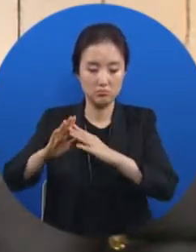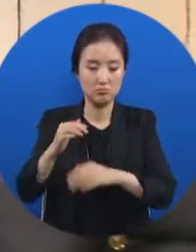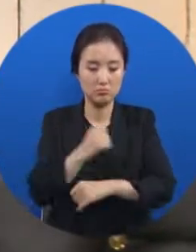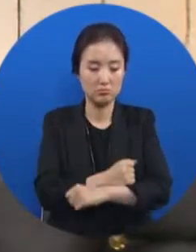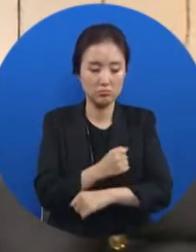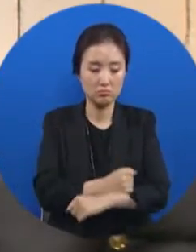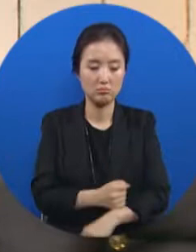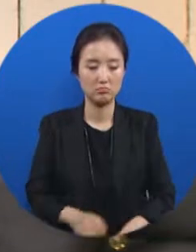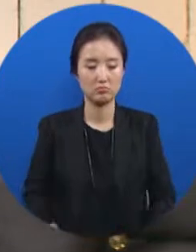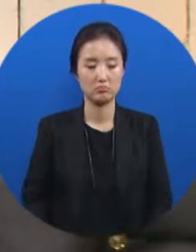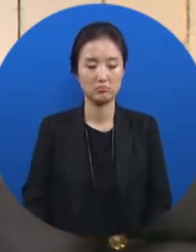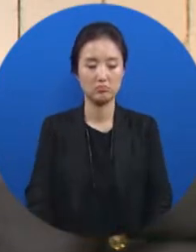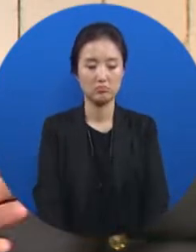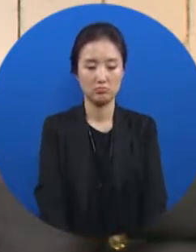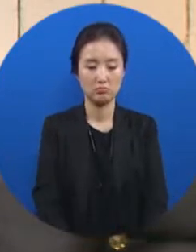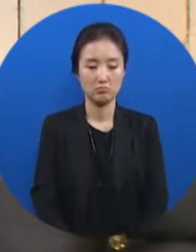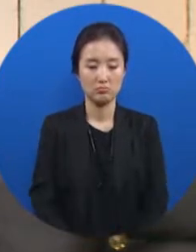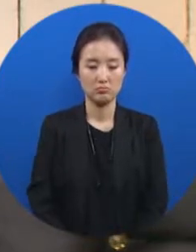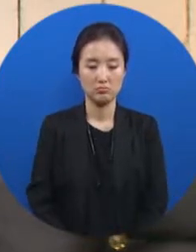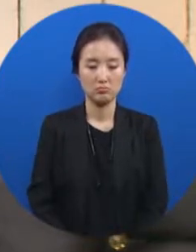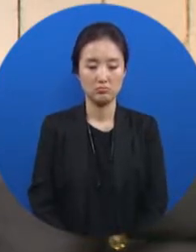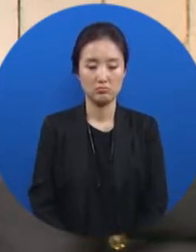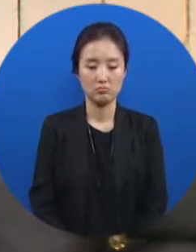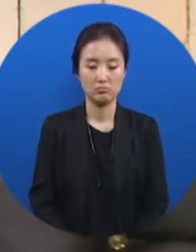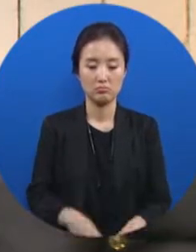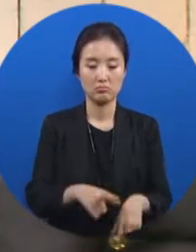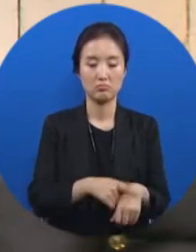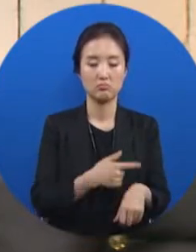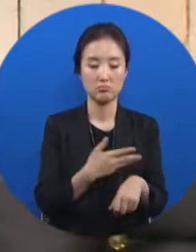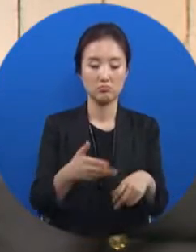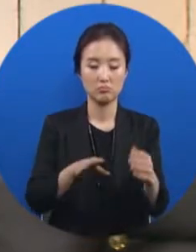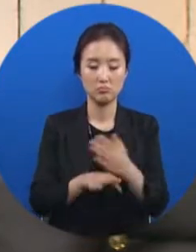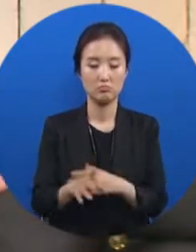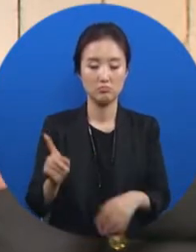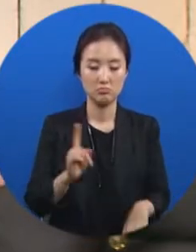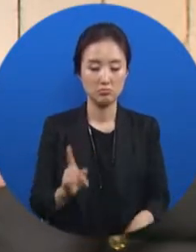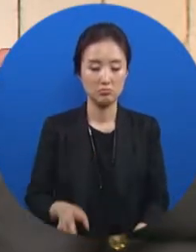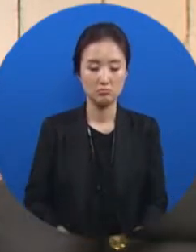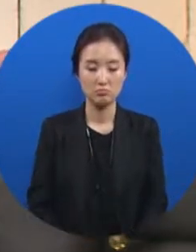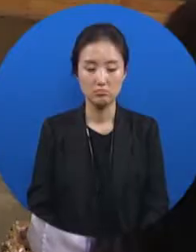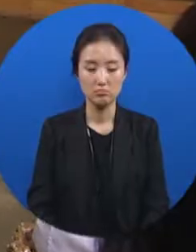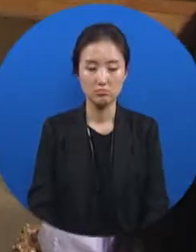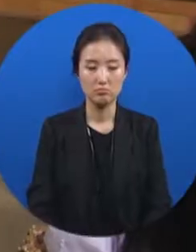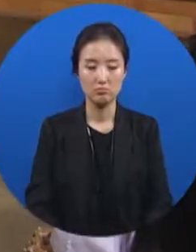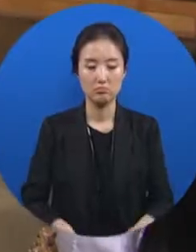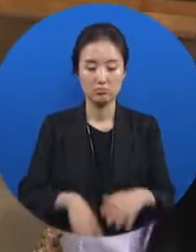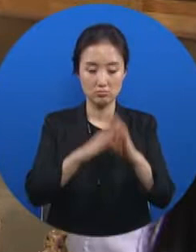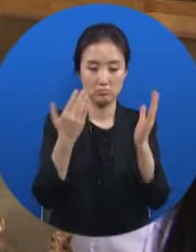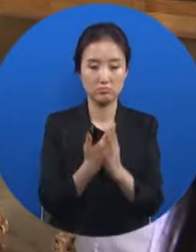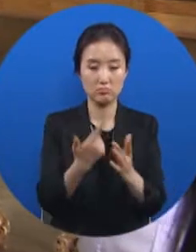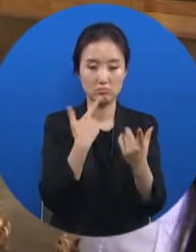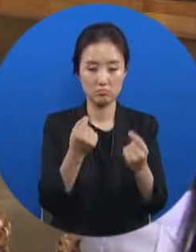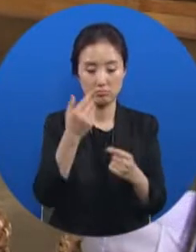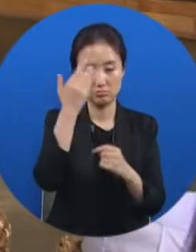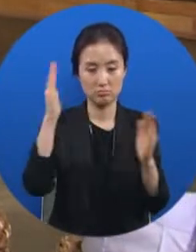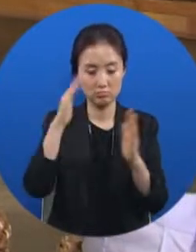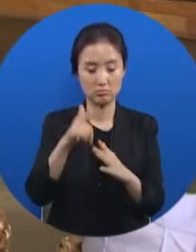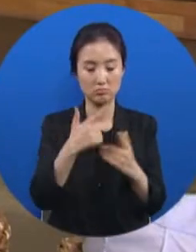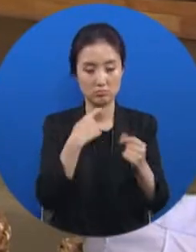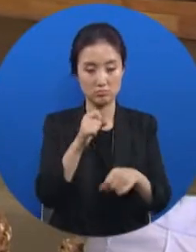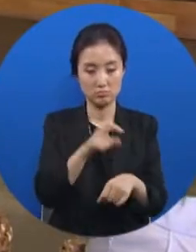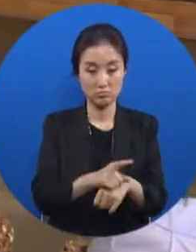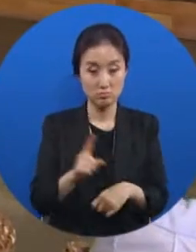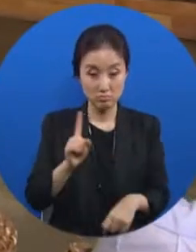배달만 하지. 하지만 시간이 지나다 보니까 그게 눈에 보이는 거예요. 지금 젊은 친구들 다 그럴 것 같아. 좋은 거